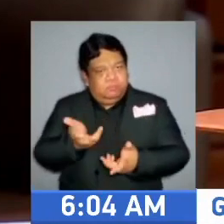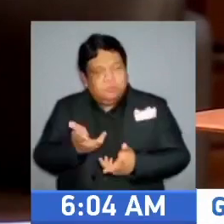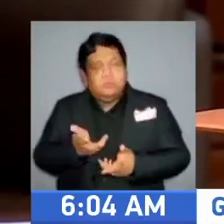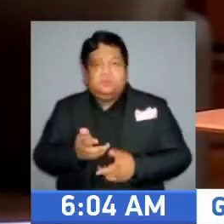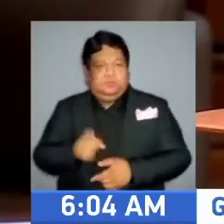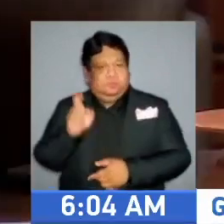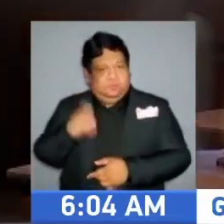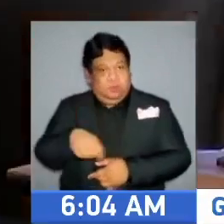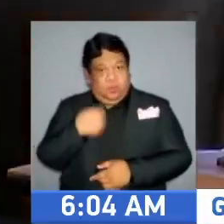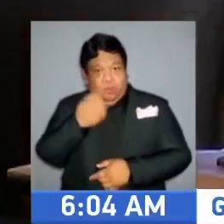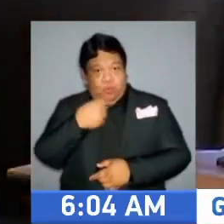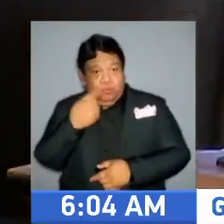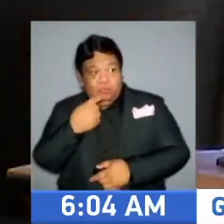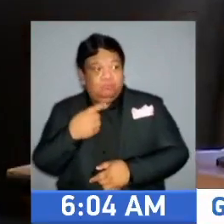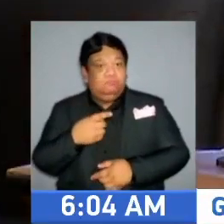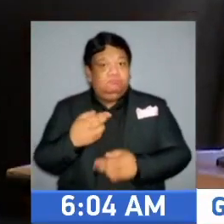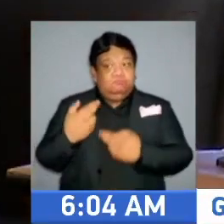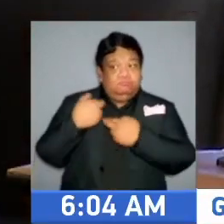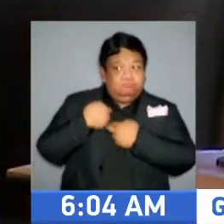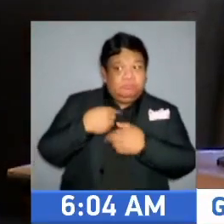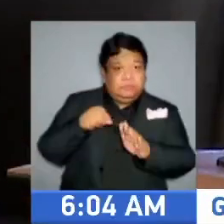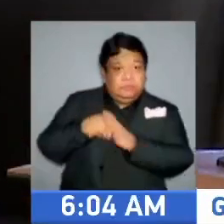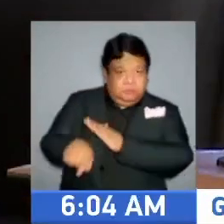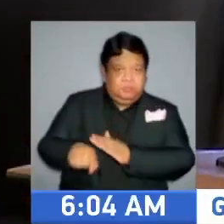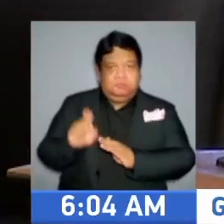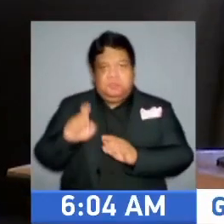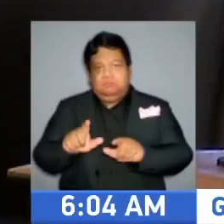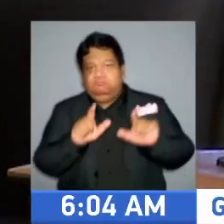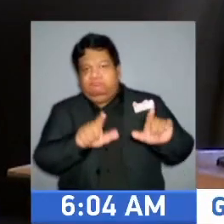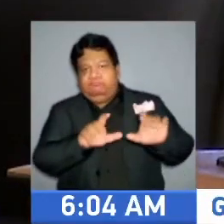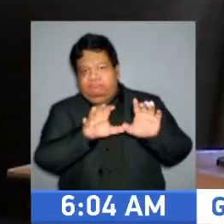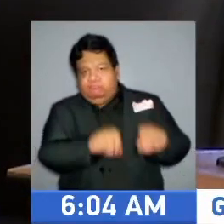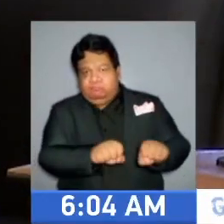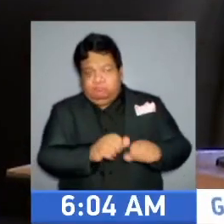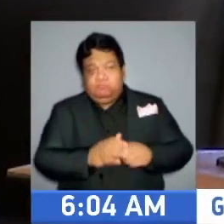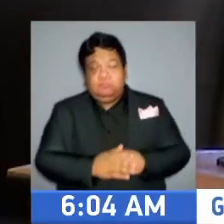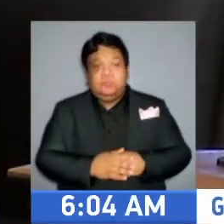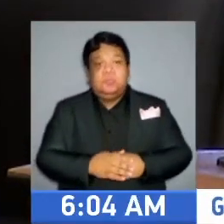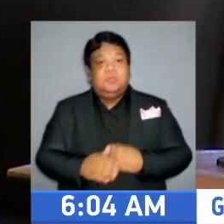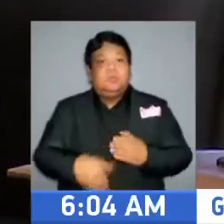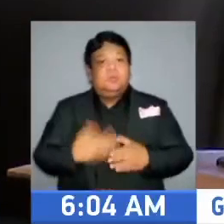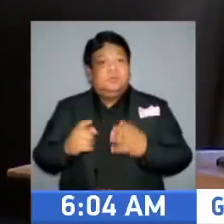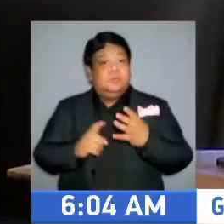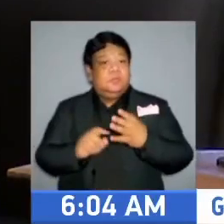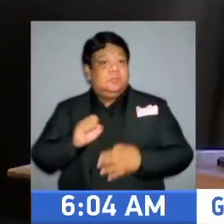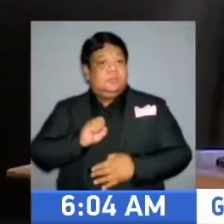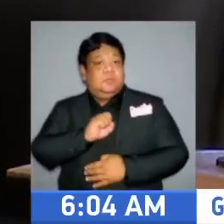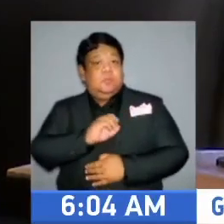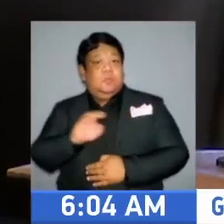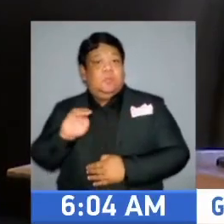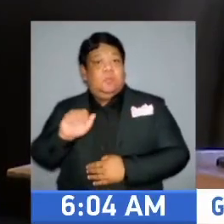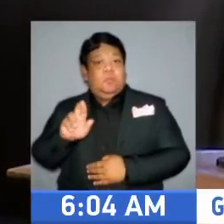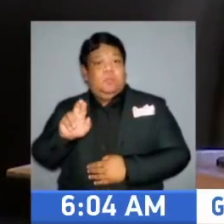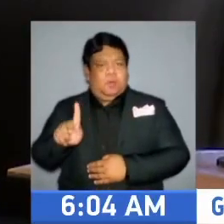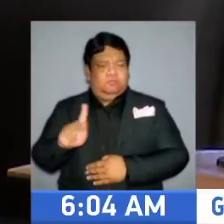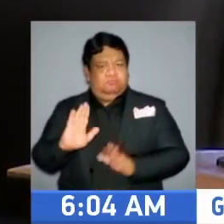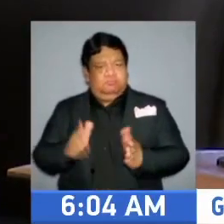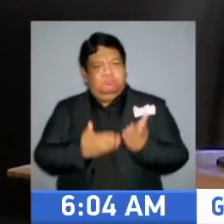Humalon. Nagaya naman ang panukala Senador Mark Villar para sa proteksyon ng mga mamamahayag.